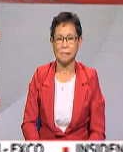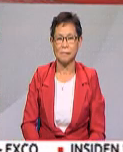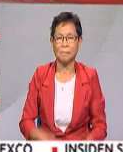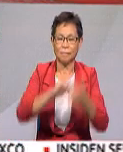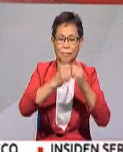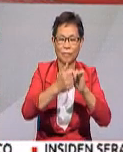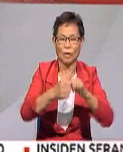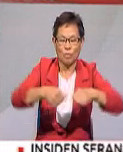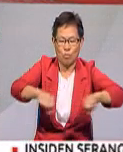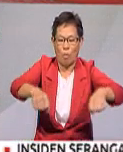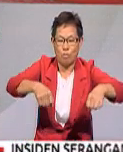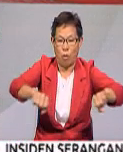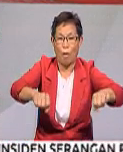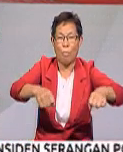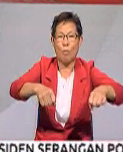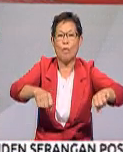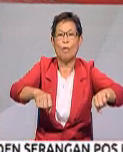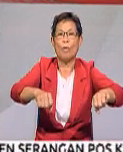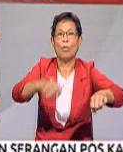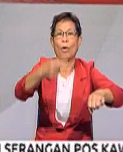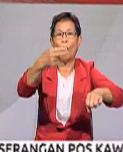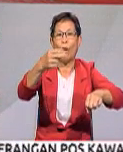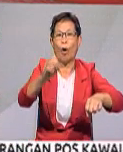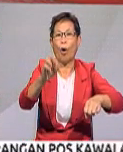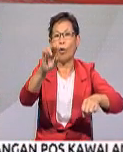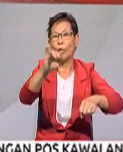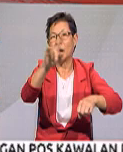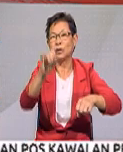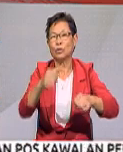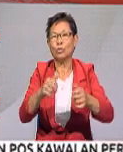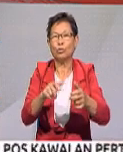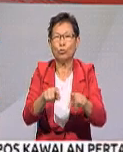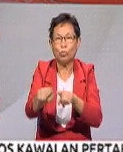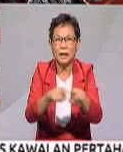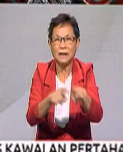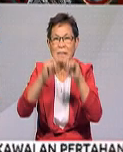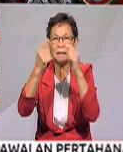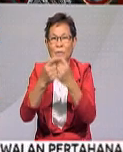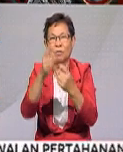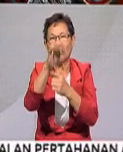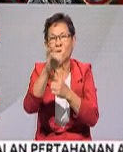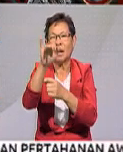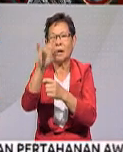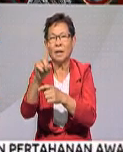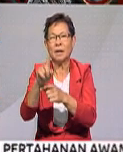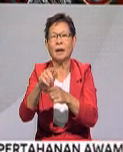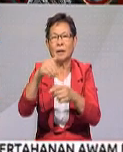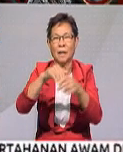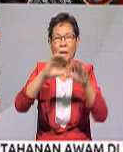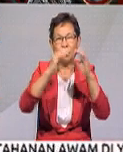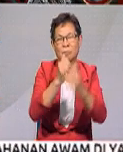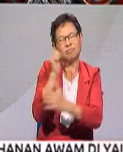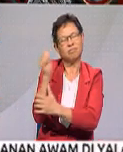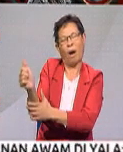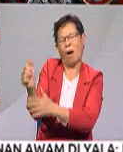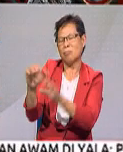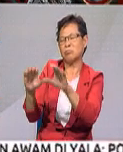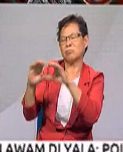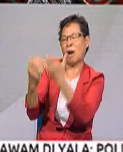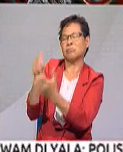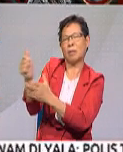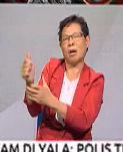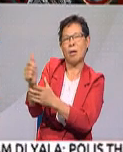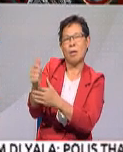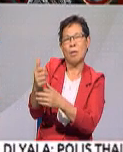Sukan pemotoran, pelumba pasukan Horizon Racing Team Farid Badrul berada dalam kelas tersendiri apabila menguasai